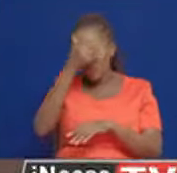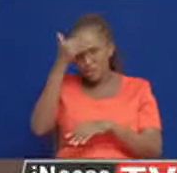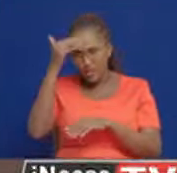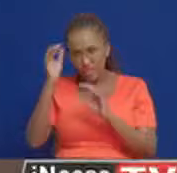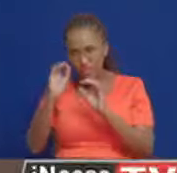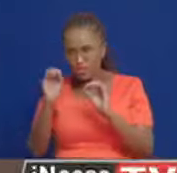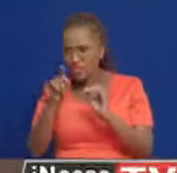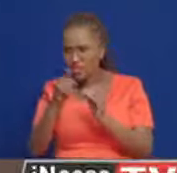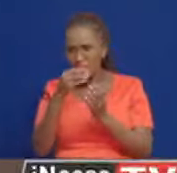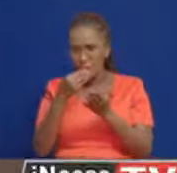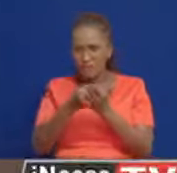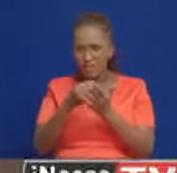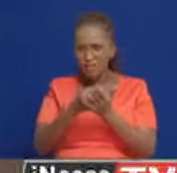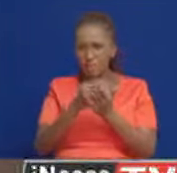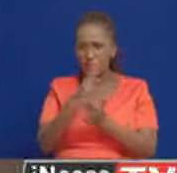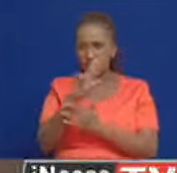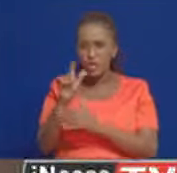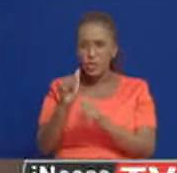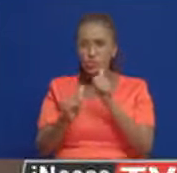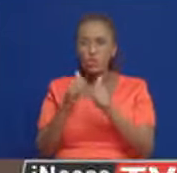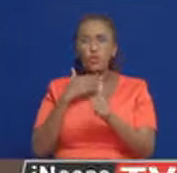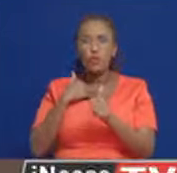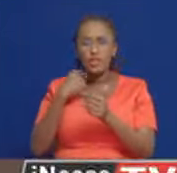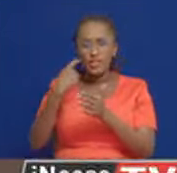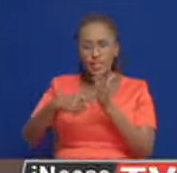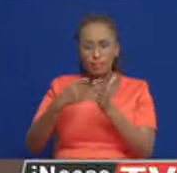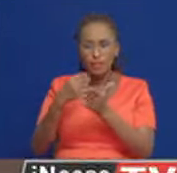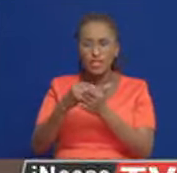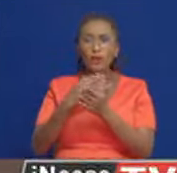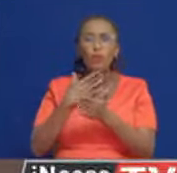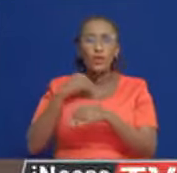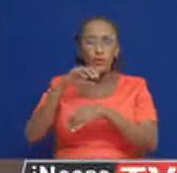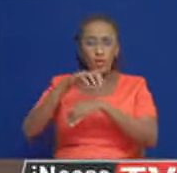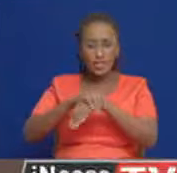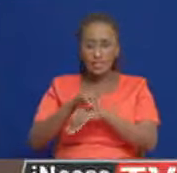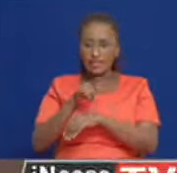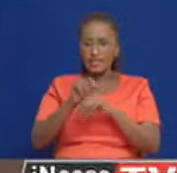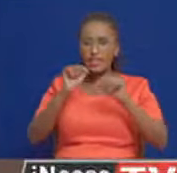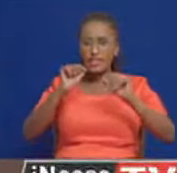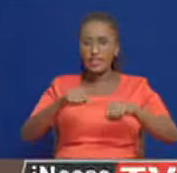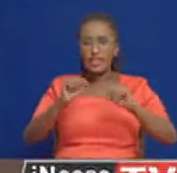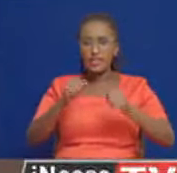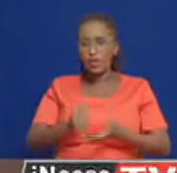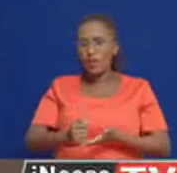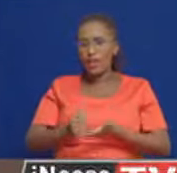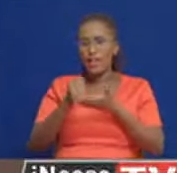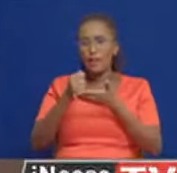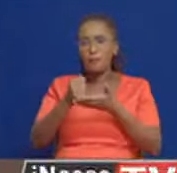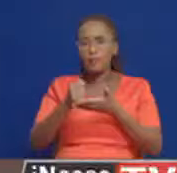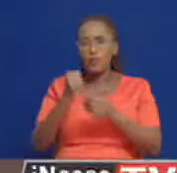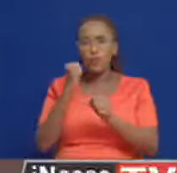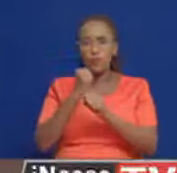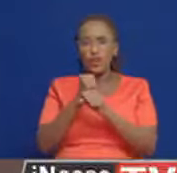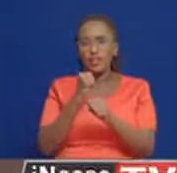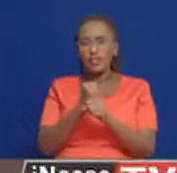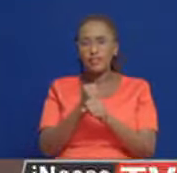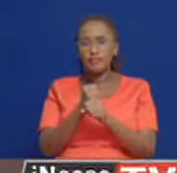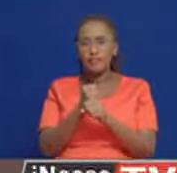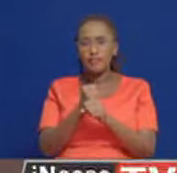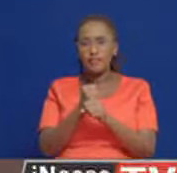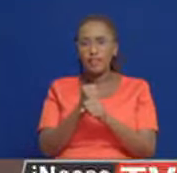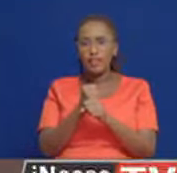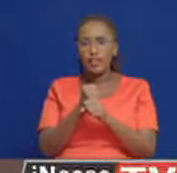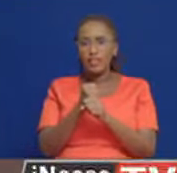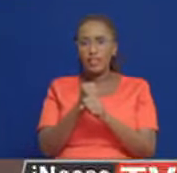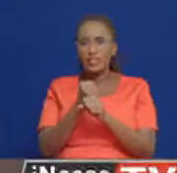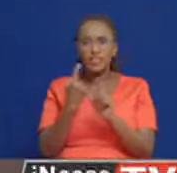ile revenue ambayo tunataka kuweza kupata inakuja kuwezesha, kufanyisha zile ambazo ni